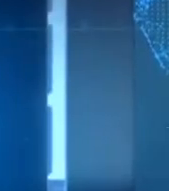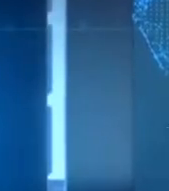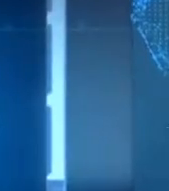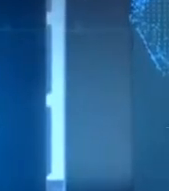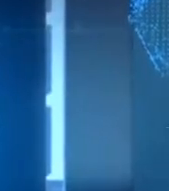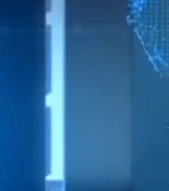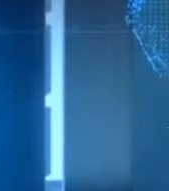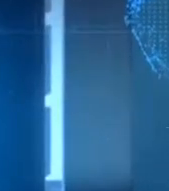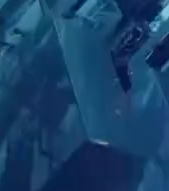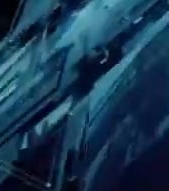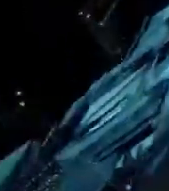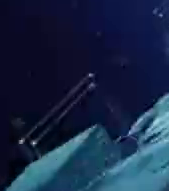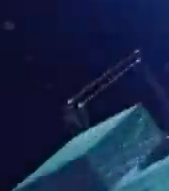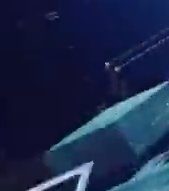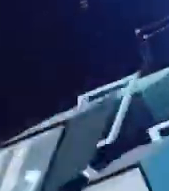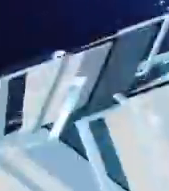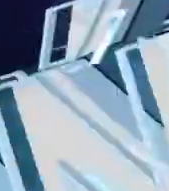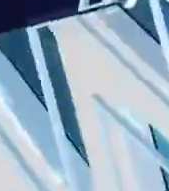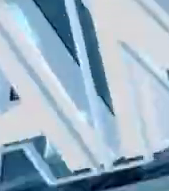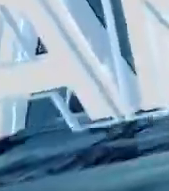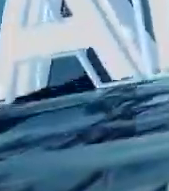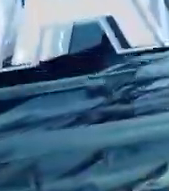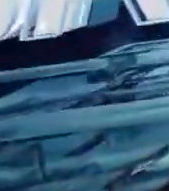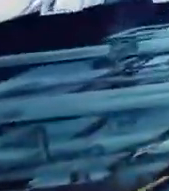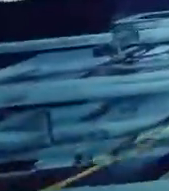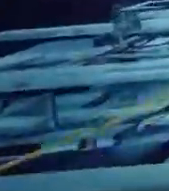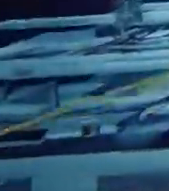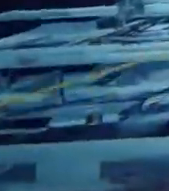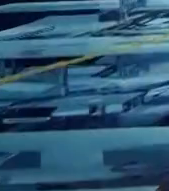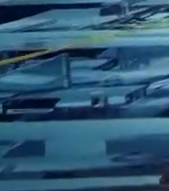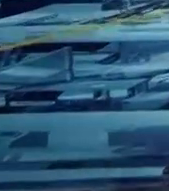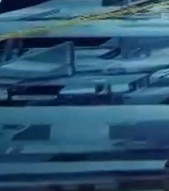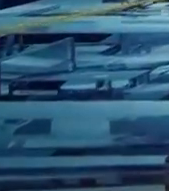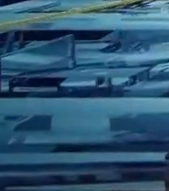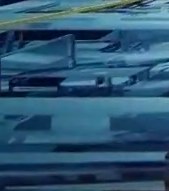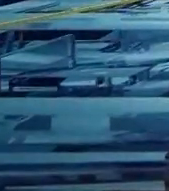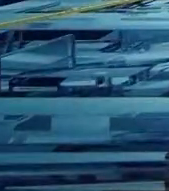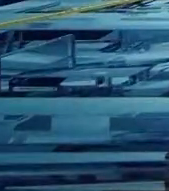арнасы.